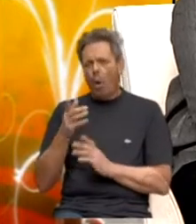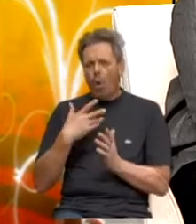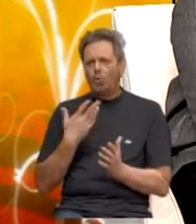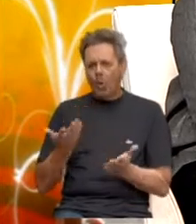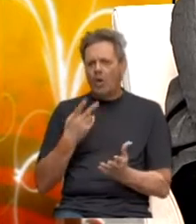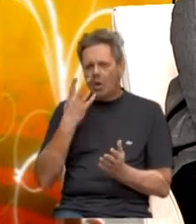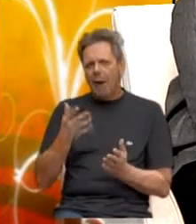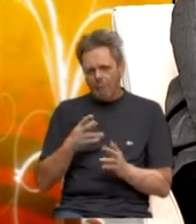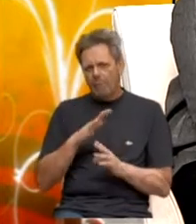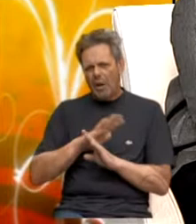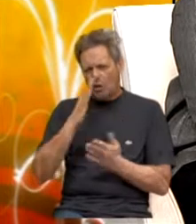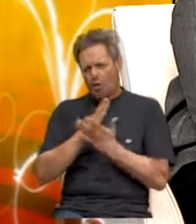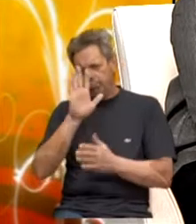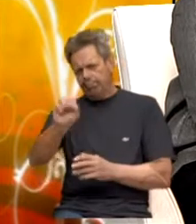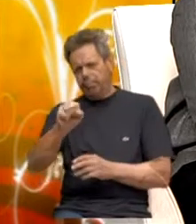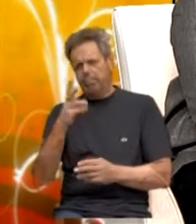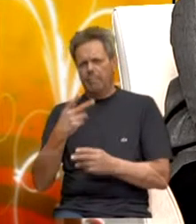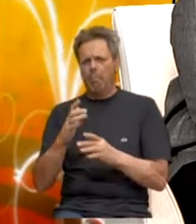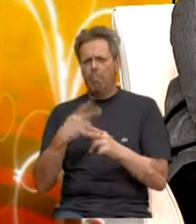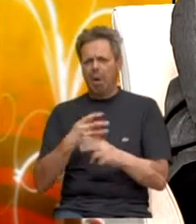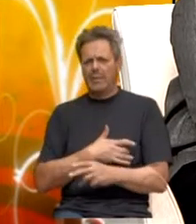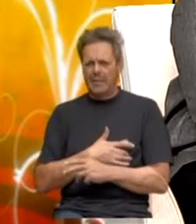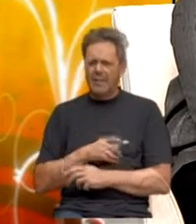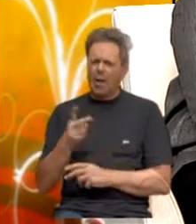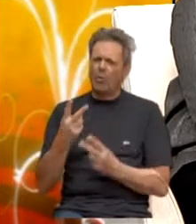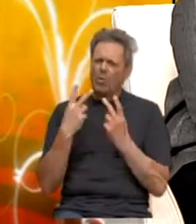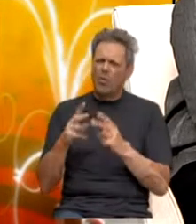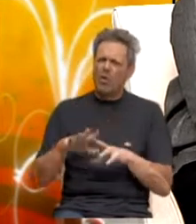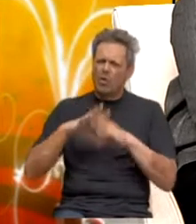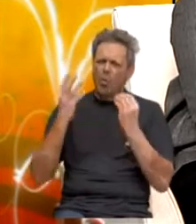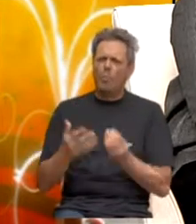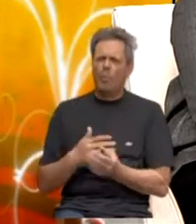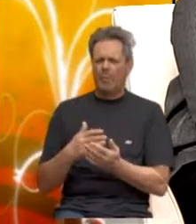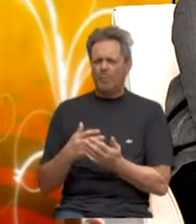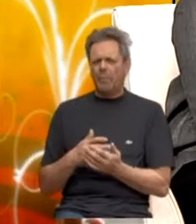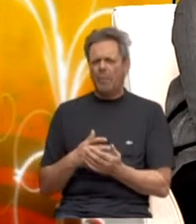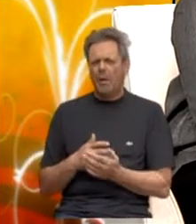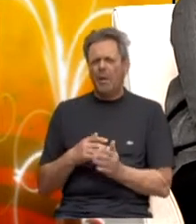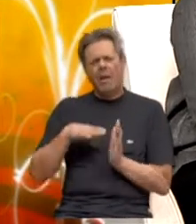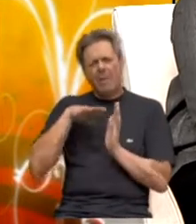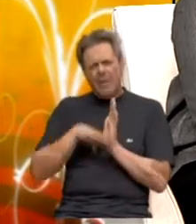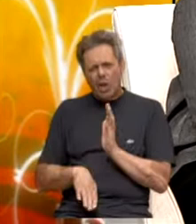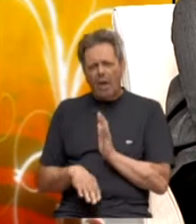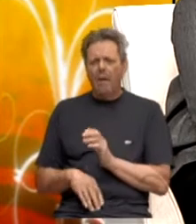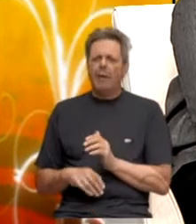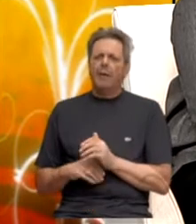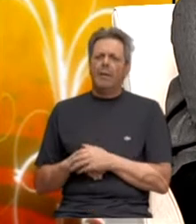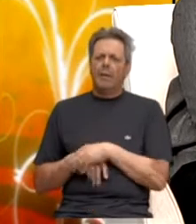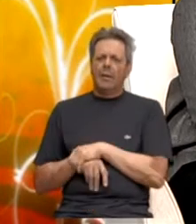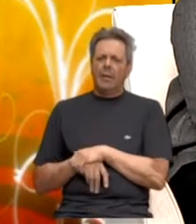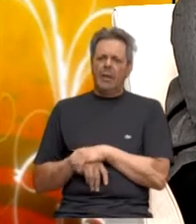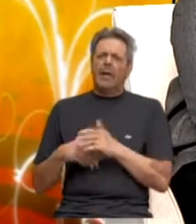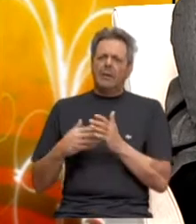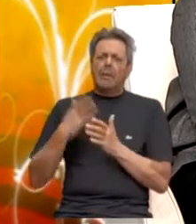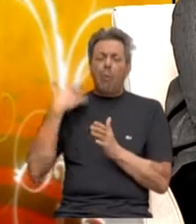dokazanu neku kardiovaskularnu bolest. Kod njih su vrijednosti ukupno kolesterola, odnosno LDL-a, puno niže, trebaju biti